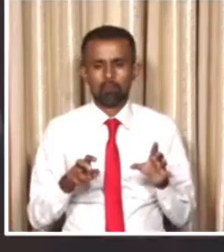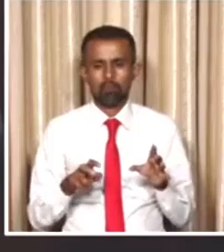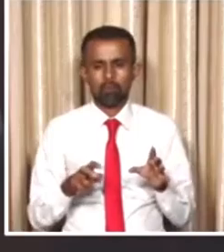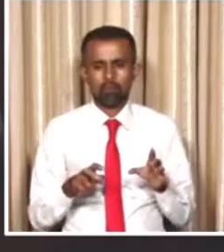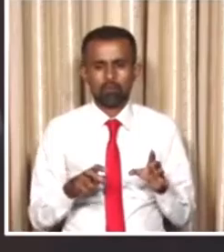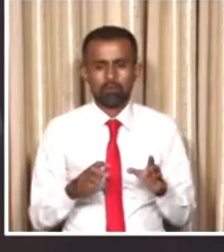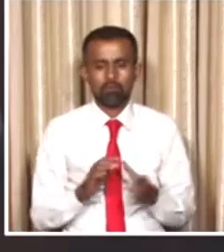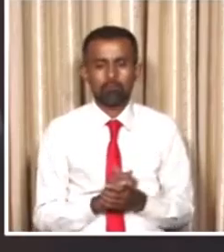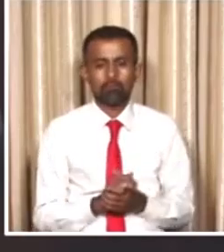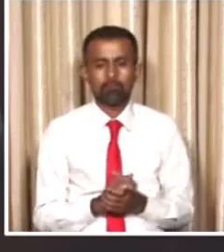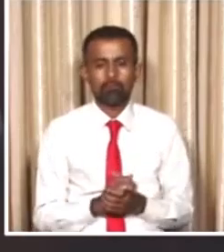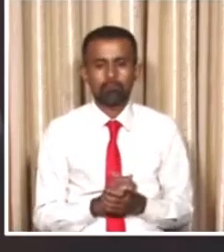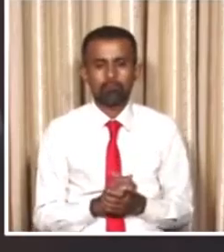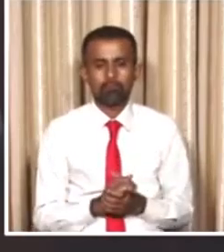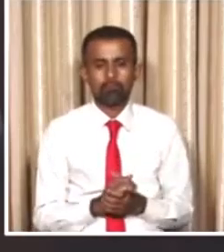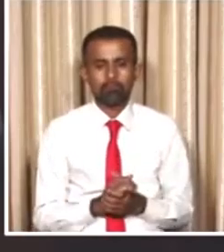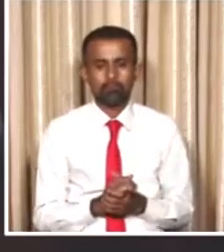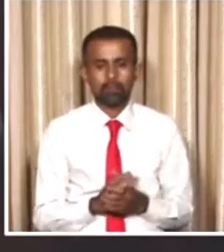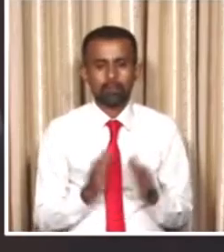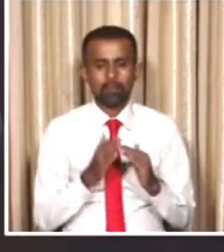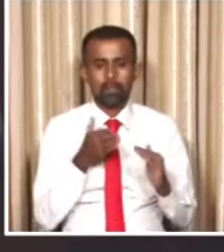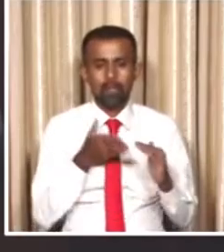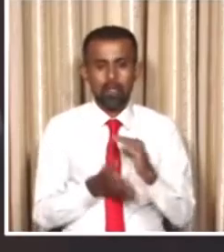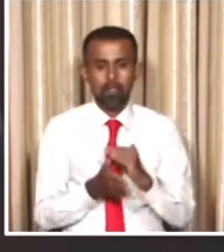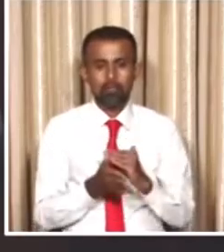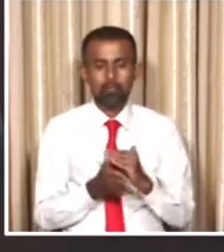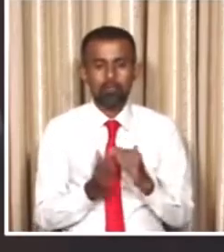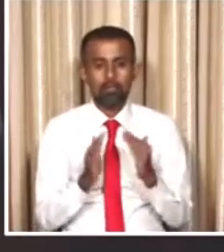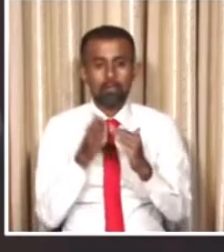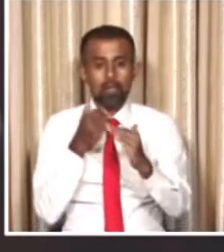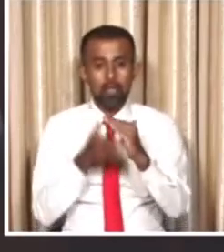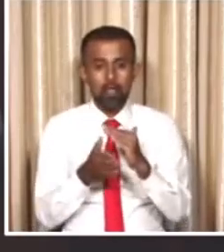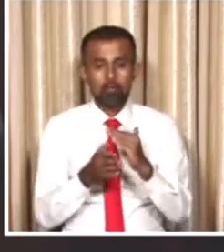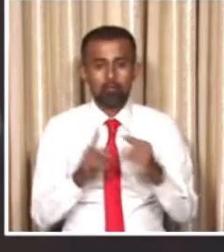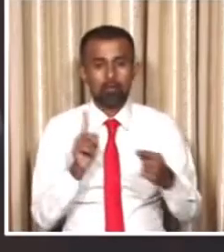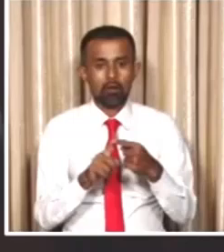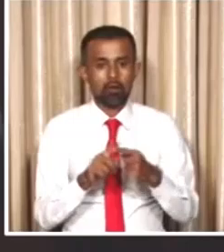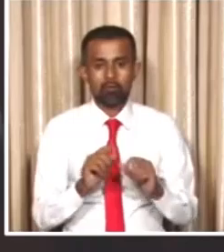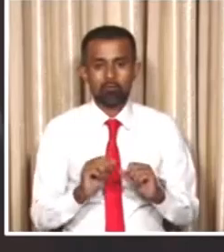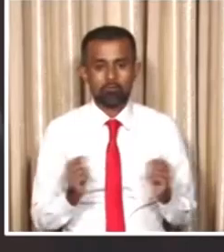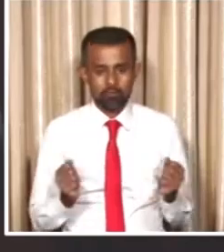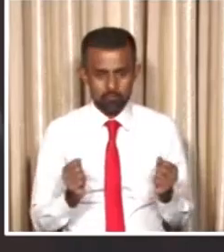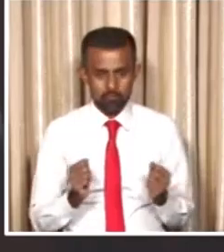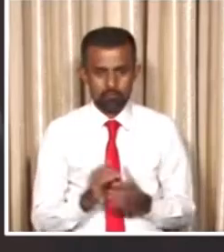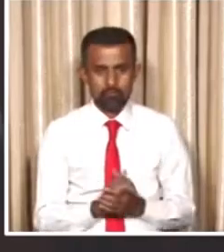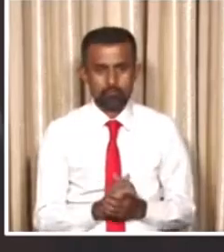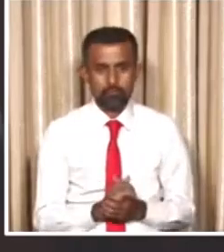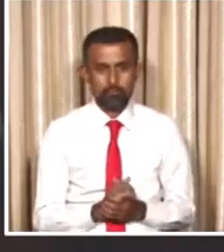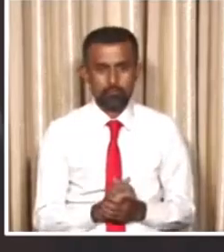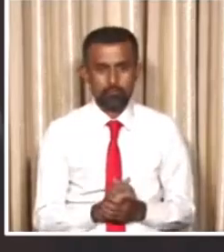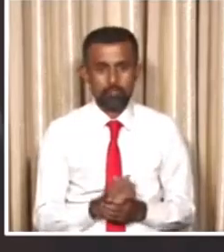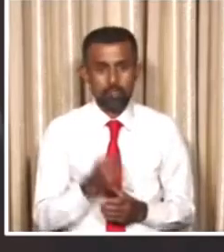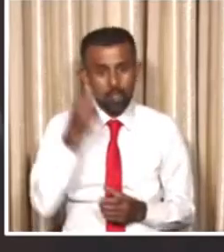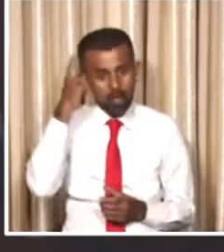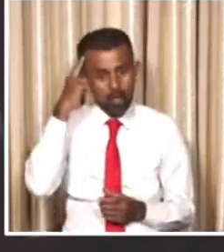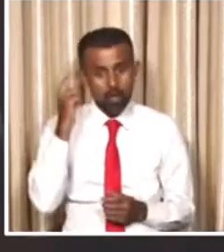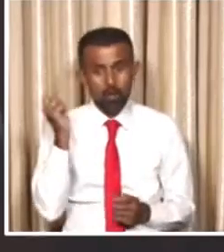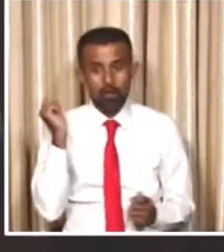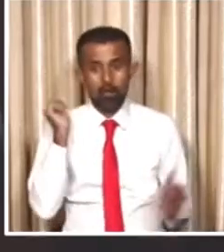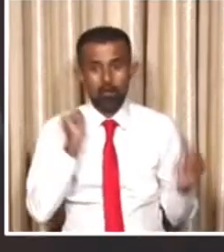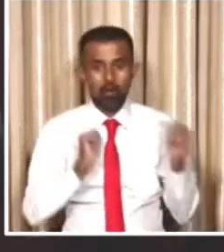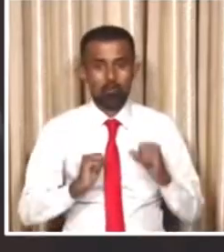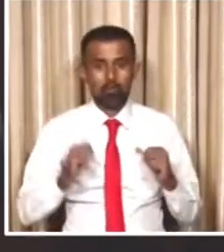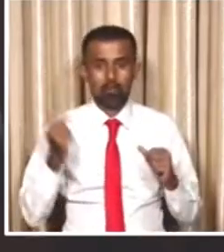අර ගේ ඇතුලේ ඉඳගෙන ගේ ඇතුලේ ඔට්ටු වෙන්නේ නැතුව ඔව් කළු සාටකයකුත් දාගෙනම